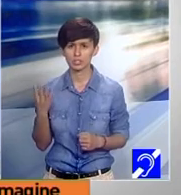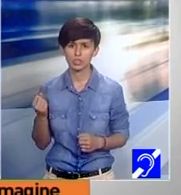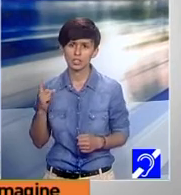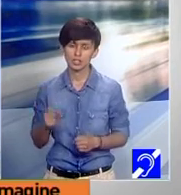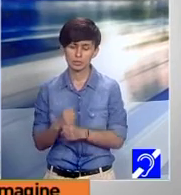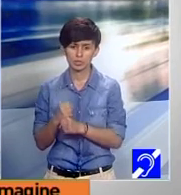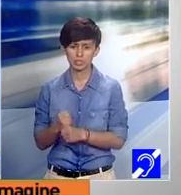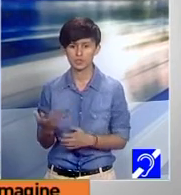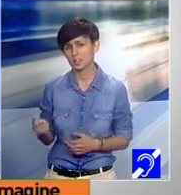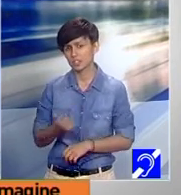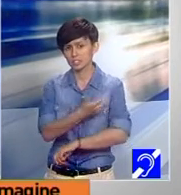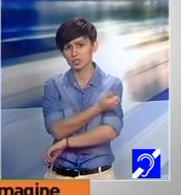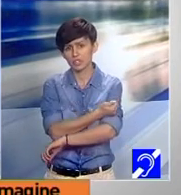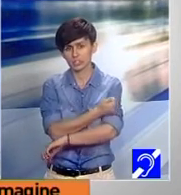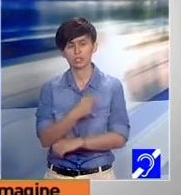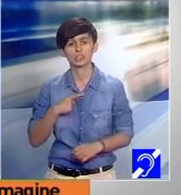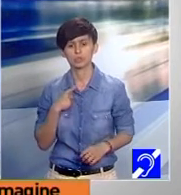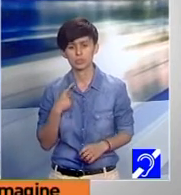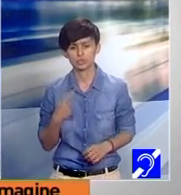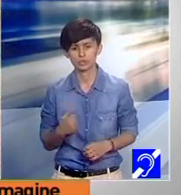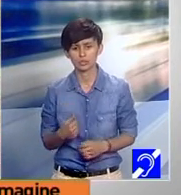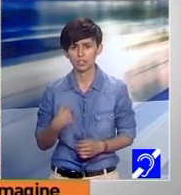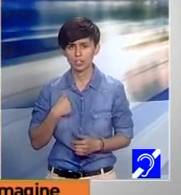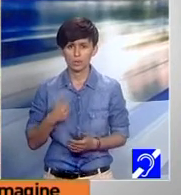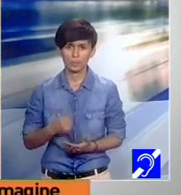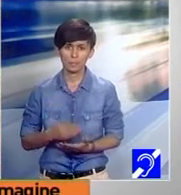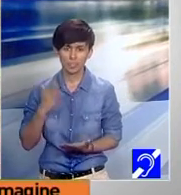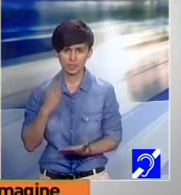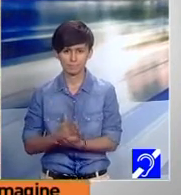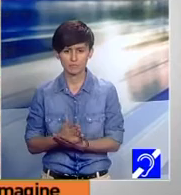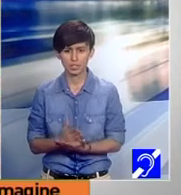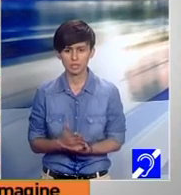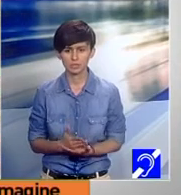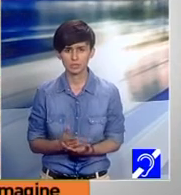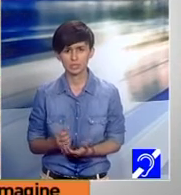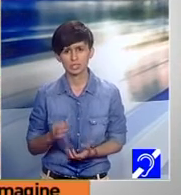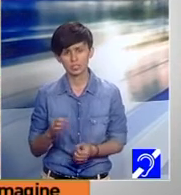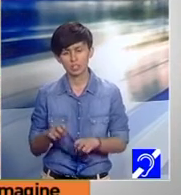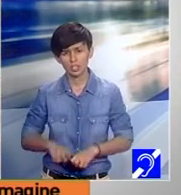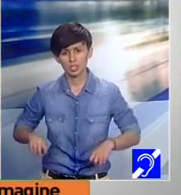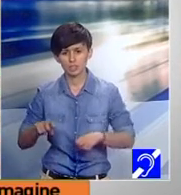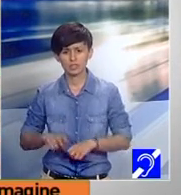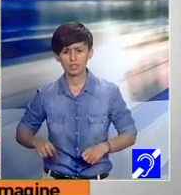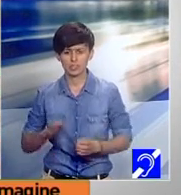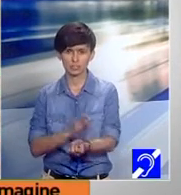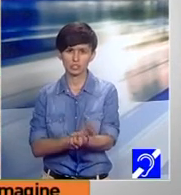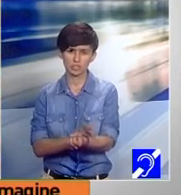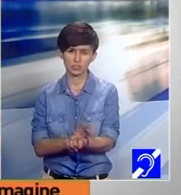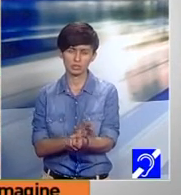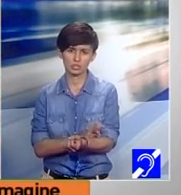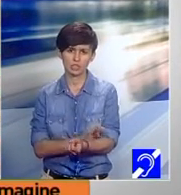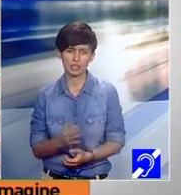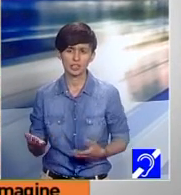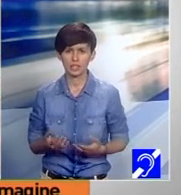vaccinuri, tot. Și am luat decizia de a achiziționa și acele celule care mulți zic că nu ne trebuie și că le luăm